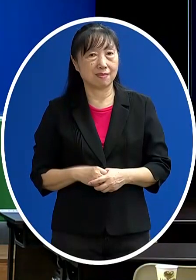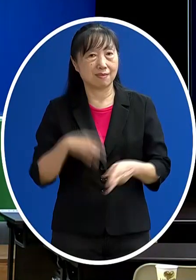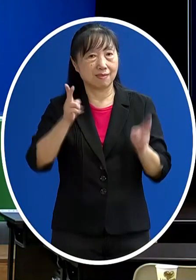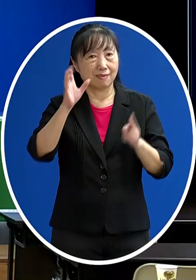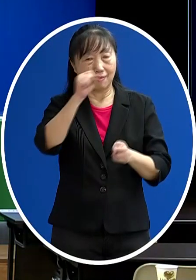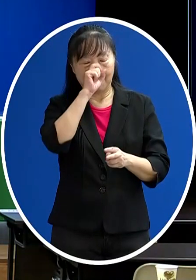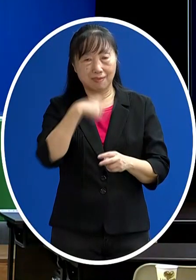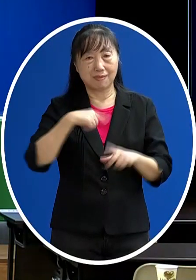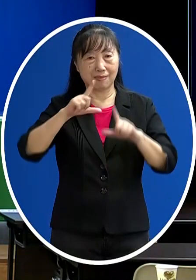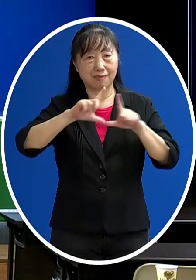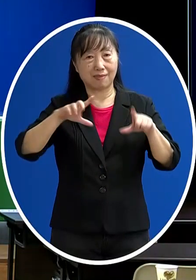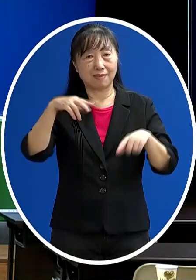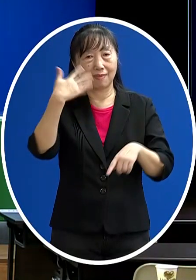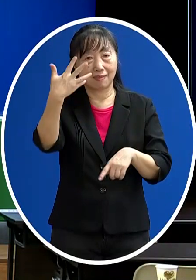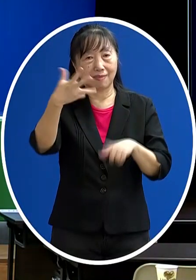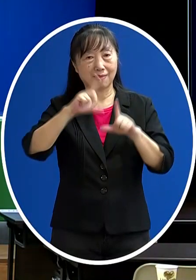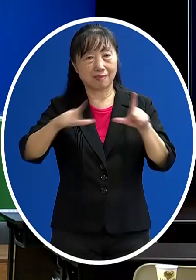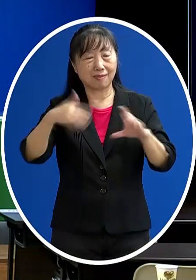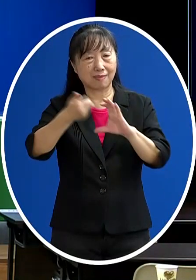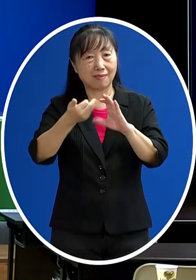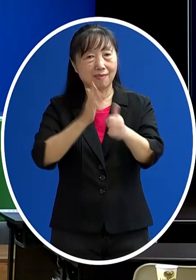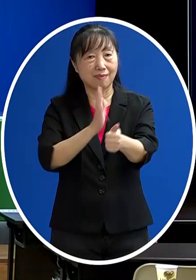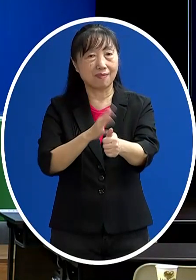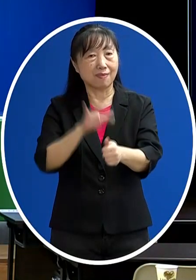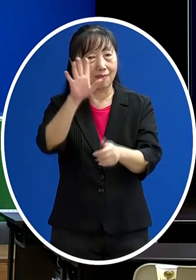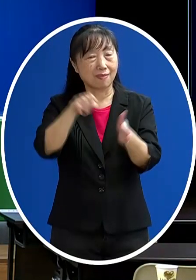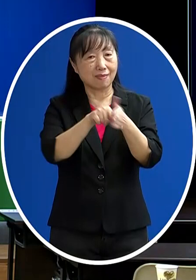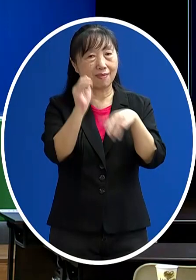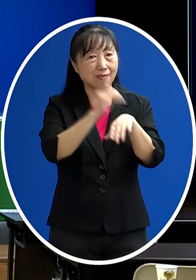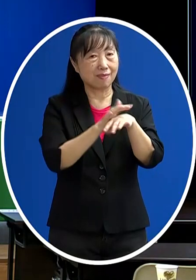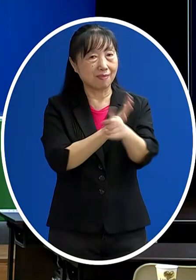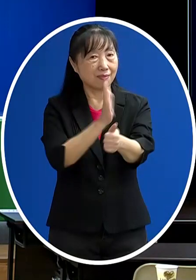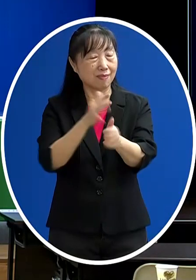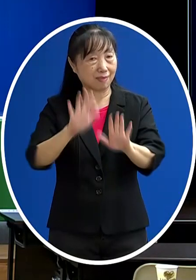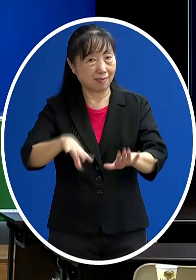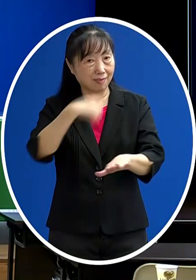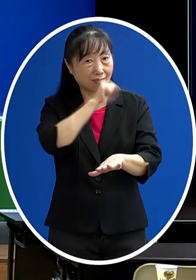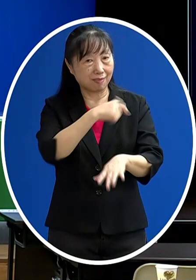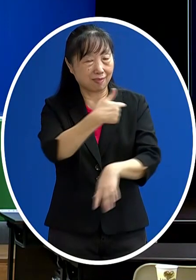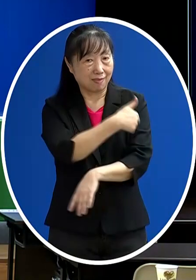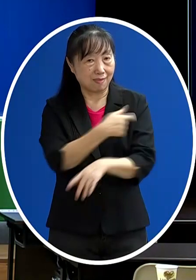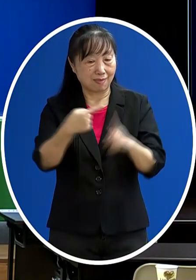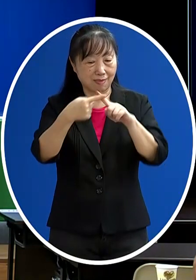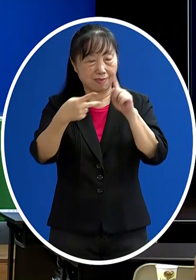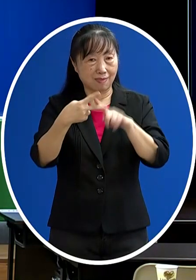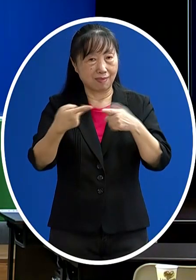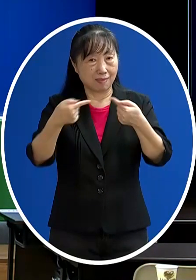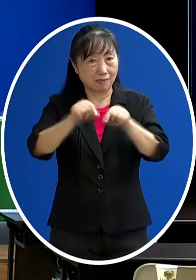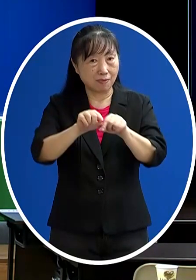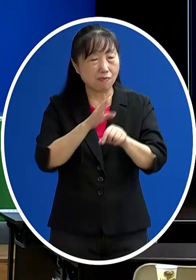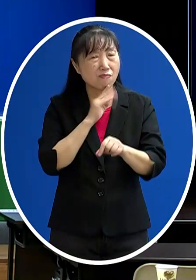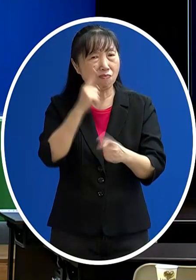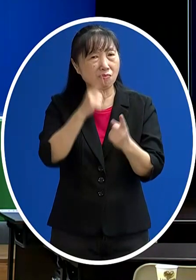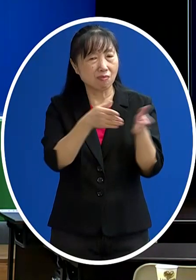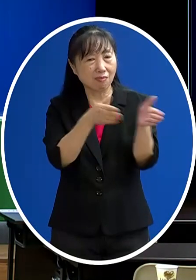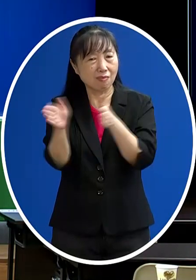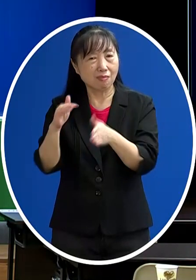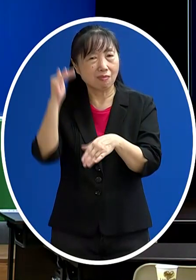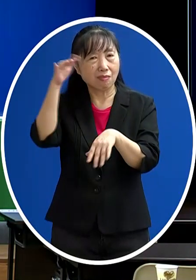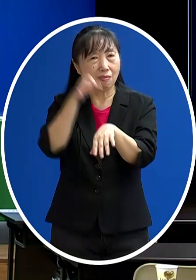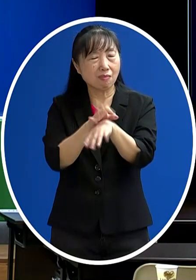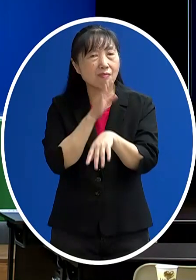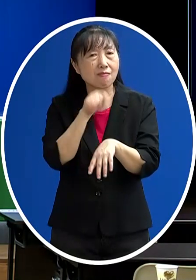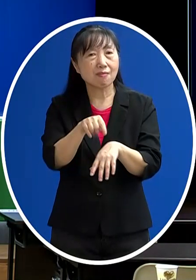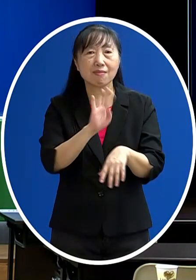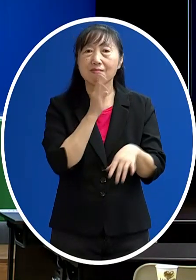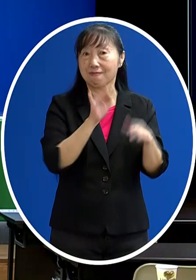指挥官好，八大电视提问。今天想请教一下，有专家认为目前国内的混打实验好像比较偏向以高端为主，不过